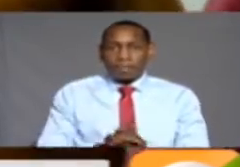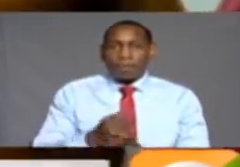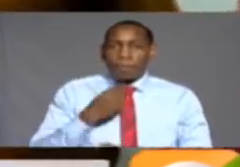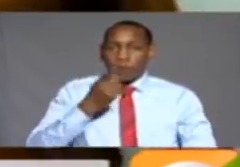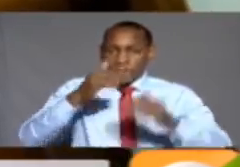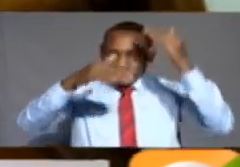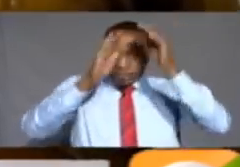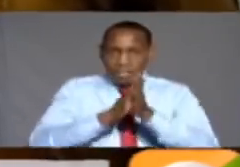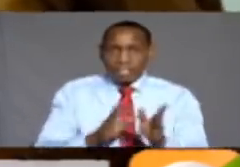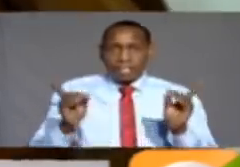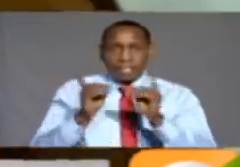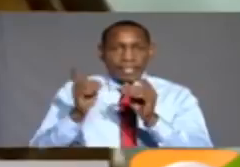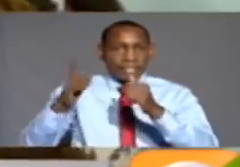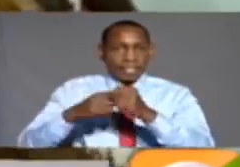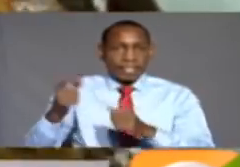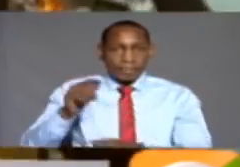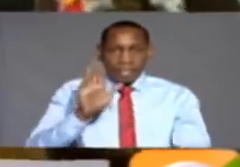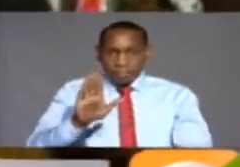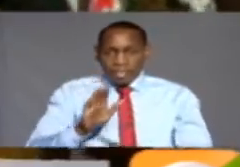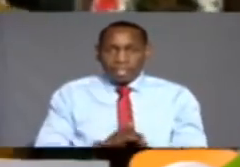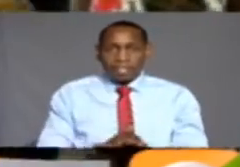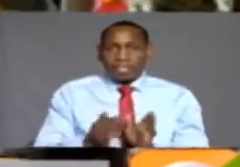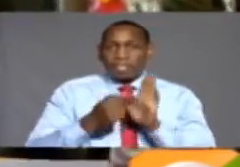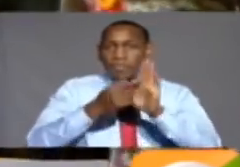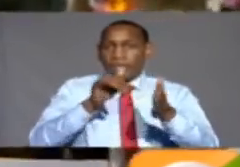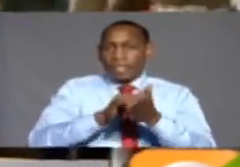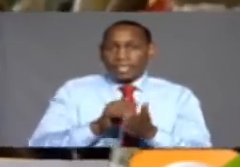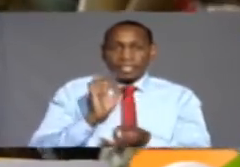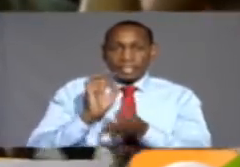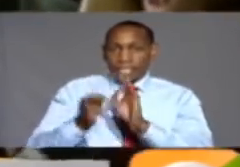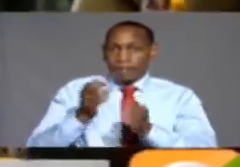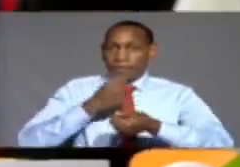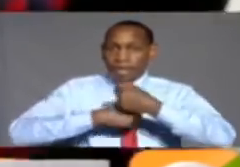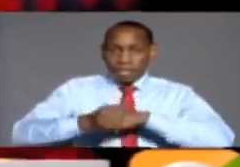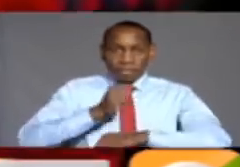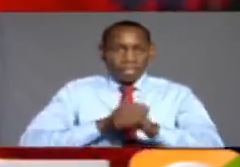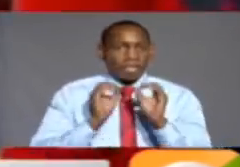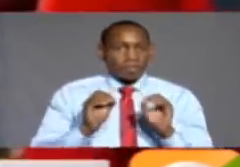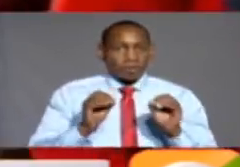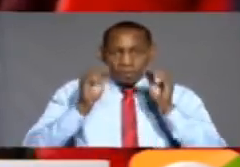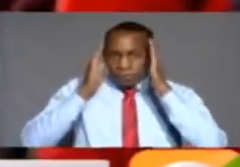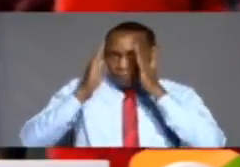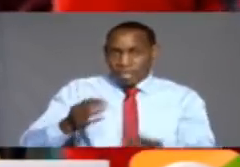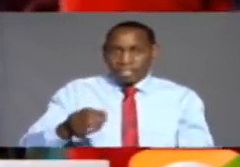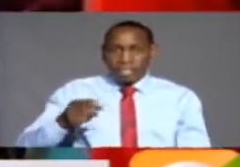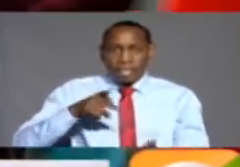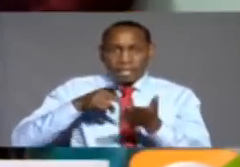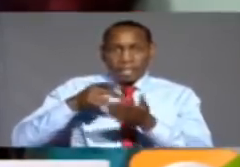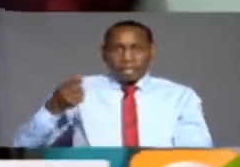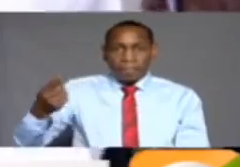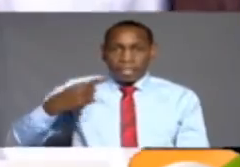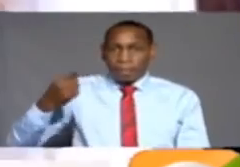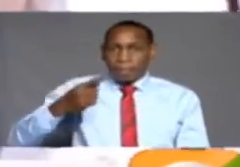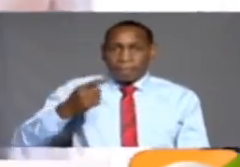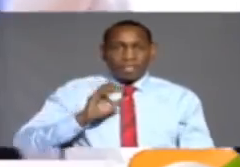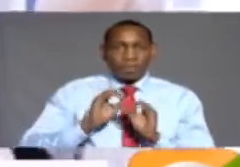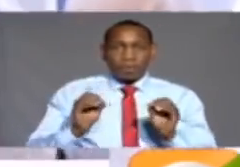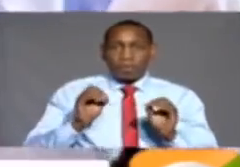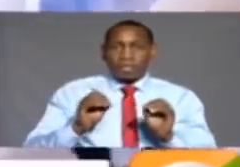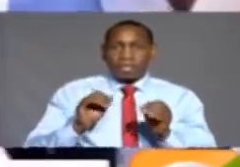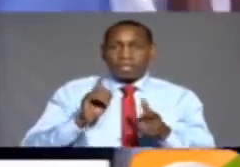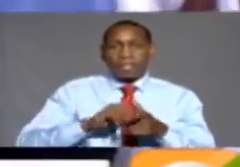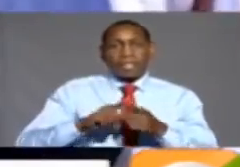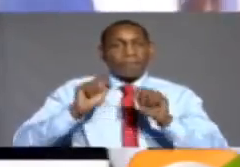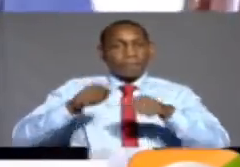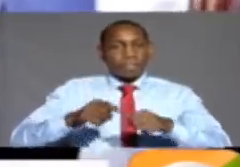Moi mnamo tarehe 6 mwezi huu kuashiria kuwa endapo hatua mwafaka kuangazia marupurupu yao haitachukuliwa basi watagoma